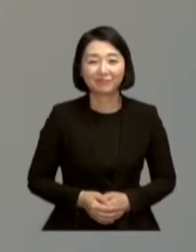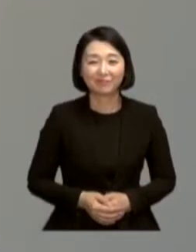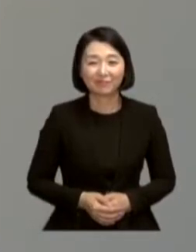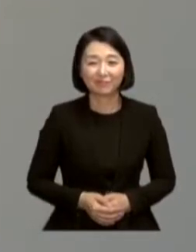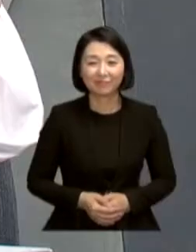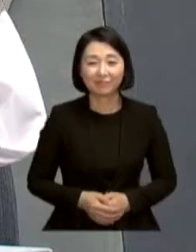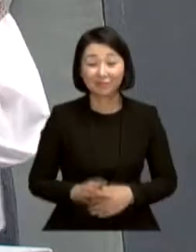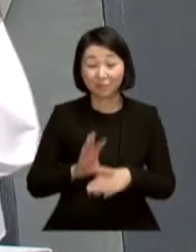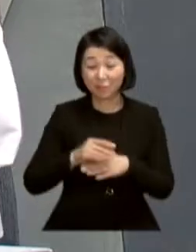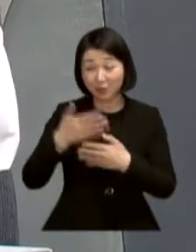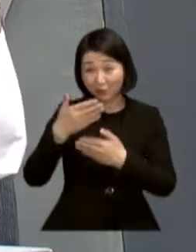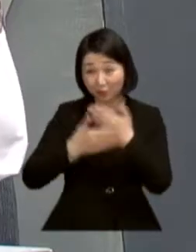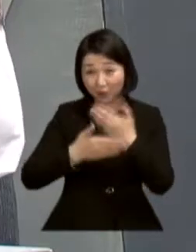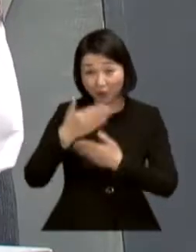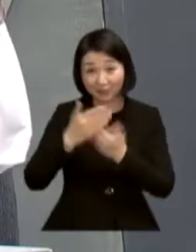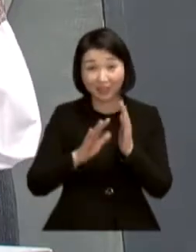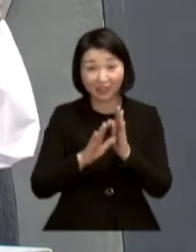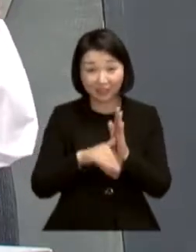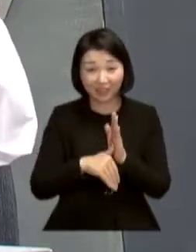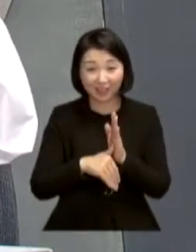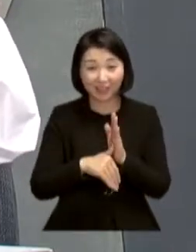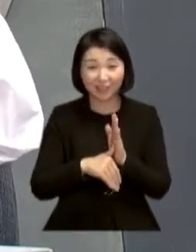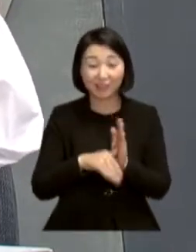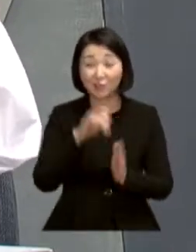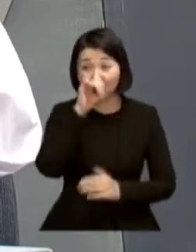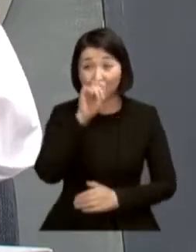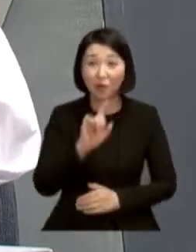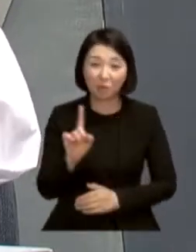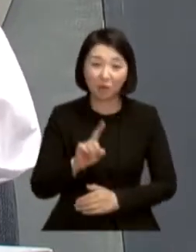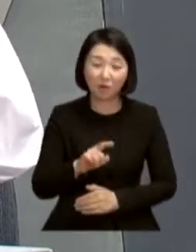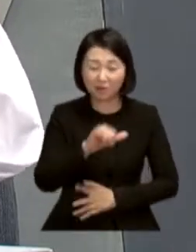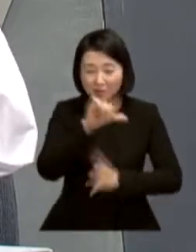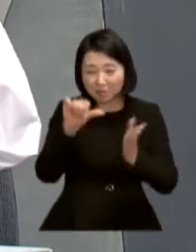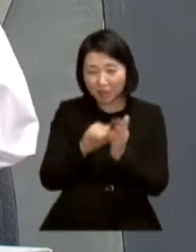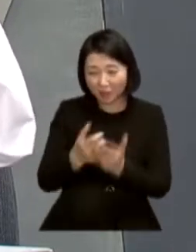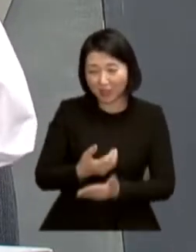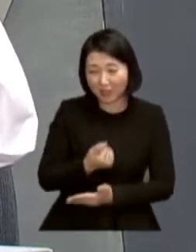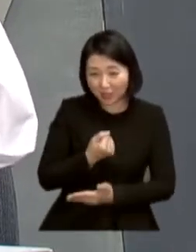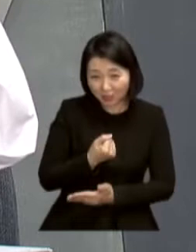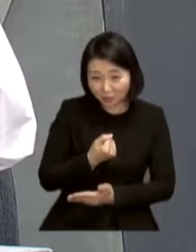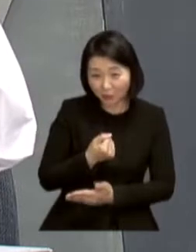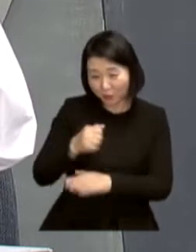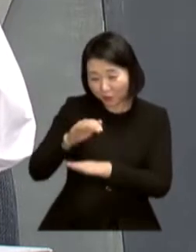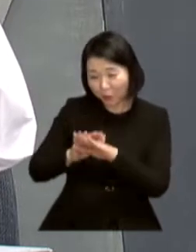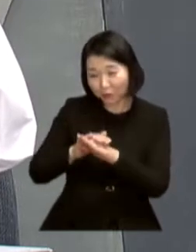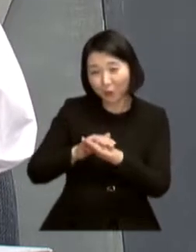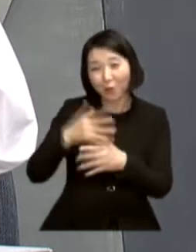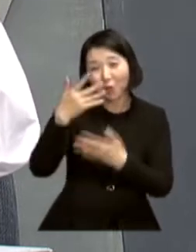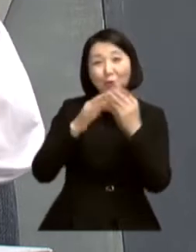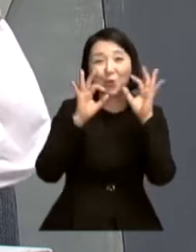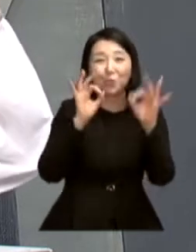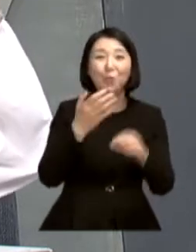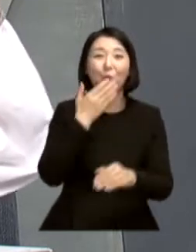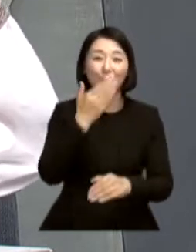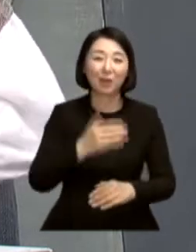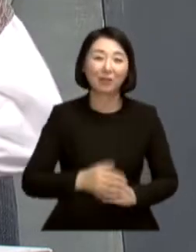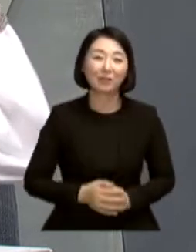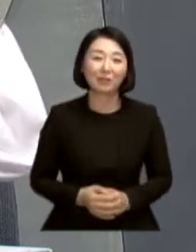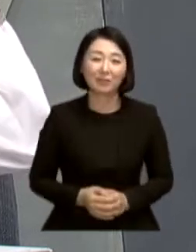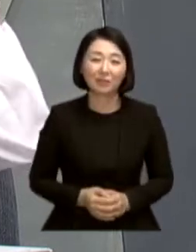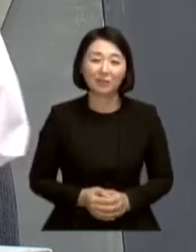아니 우리 또 이제 이 방송 영상에 이 또 좋은 점이 평생 간직하고 두고 볼 수 있는 거잖아요. 그래서